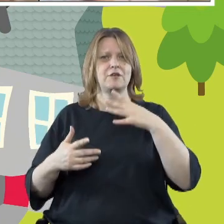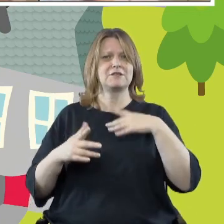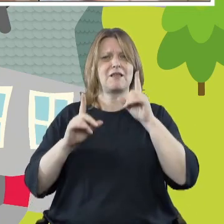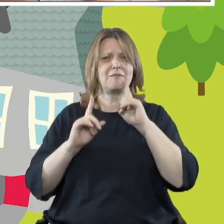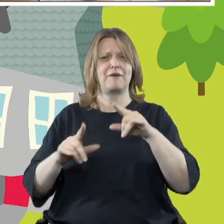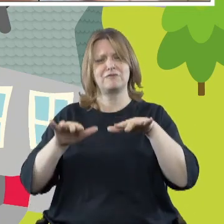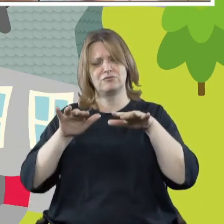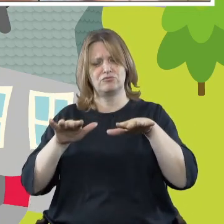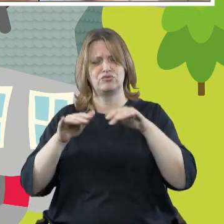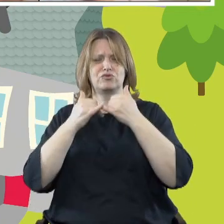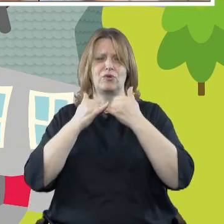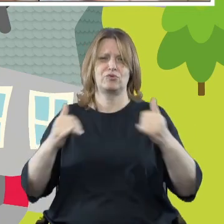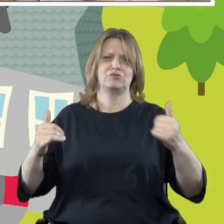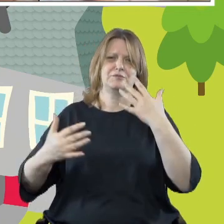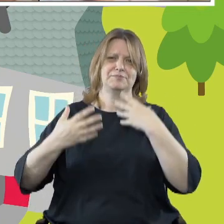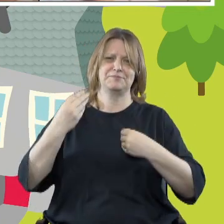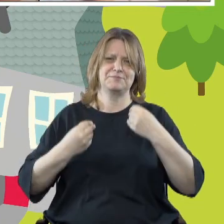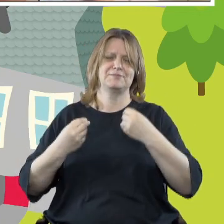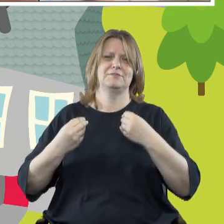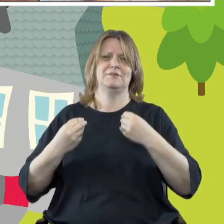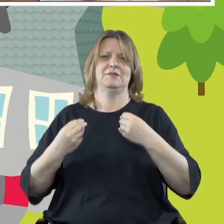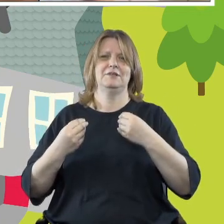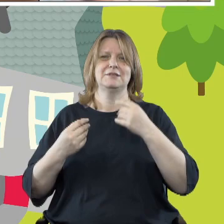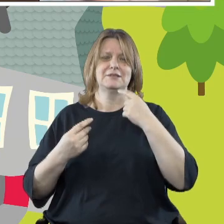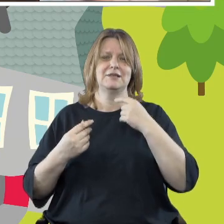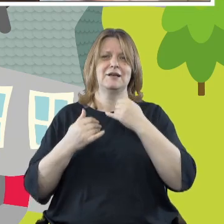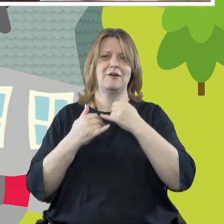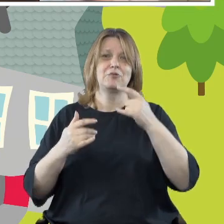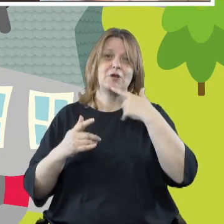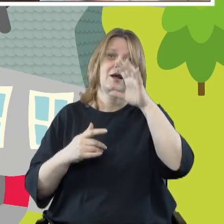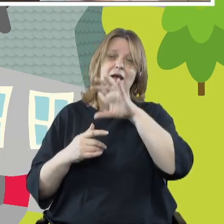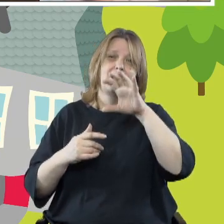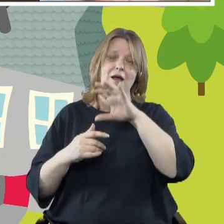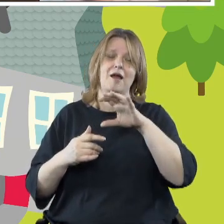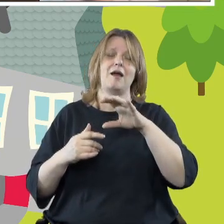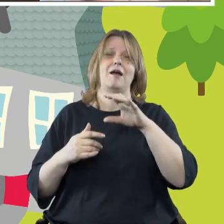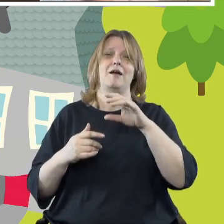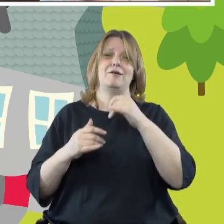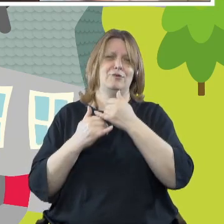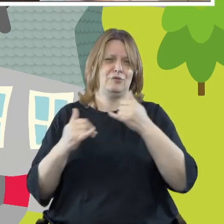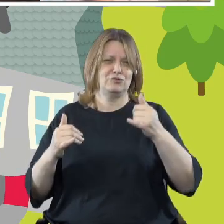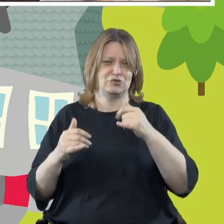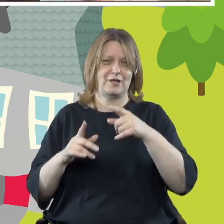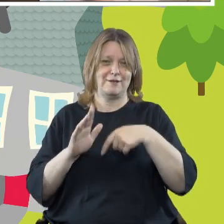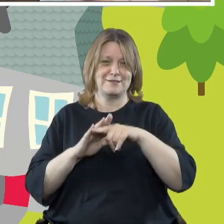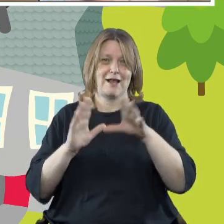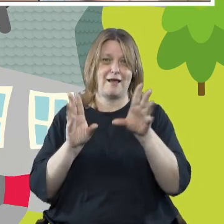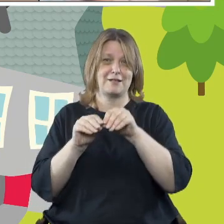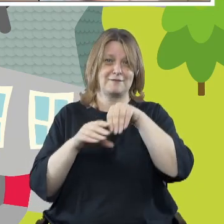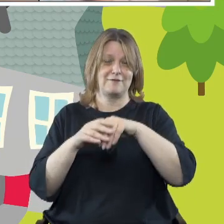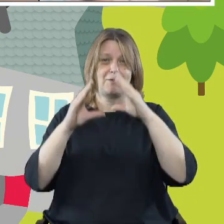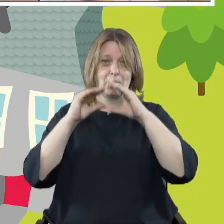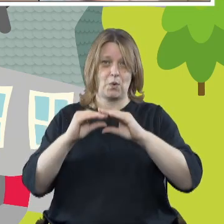fajnych quizów. Jest komiks z krokodylkiem Tirkiem, który możecie sobie tam obejrzeć. Także to jest nasza strona, to